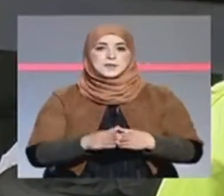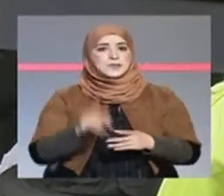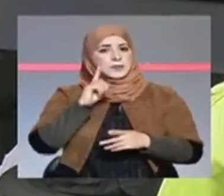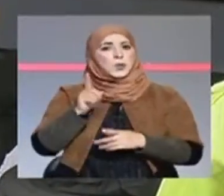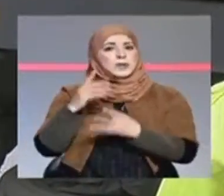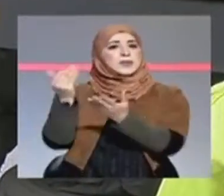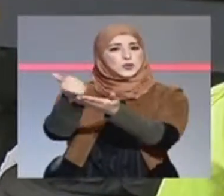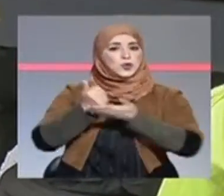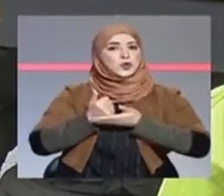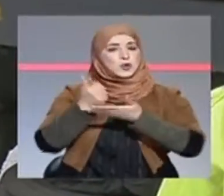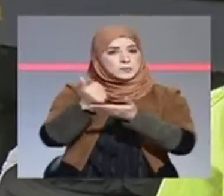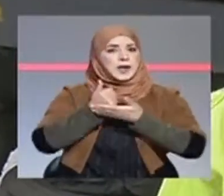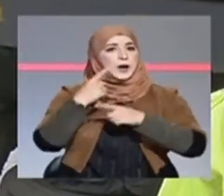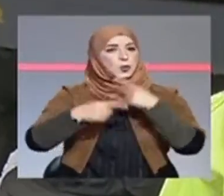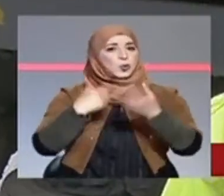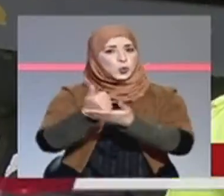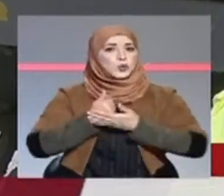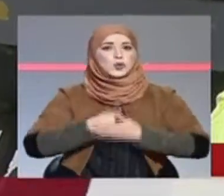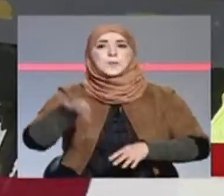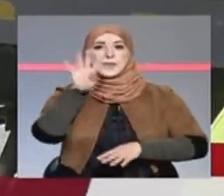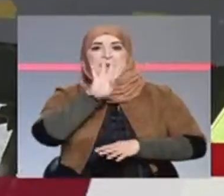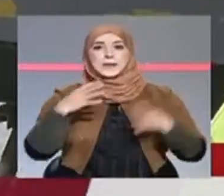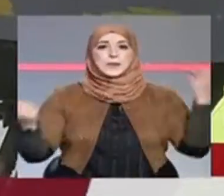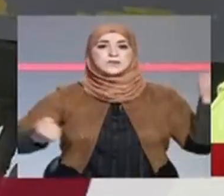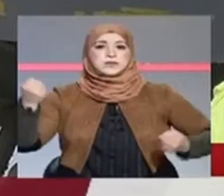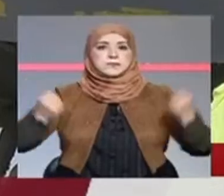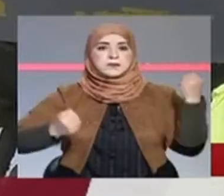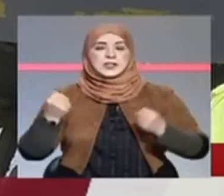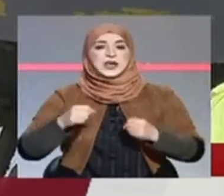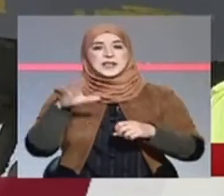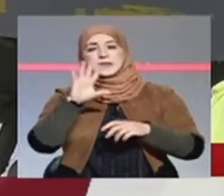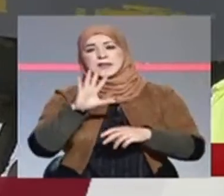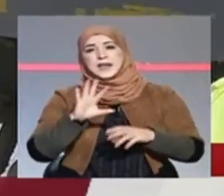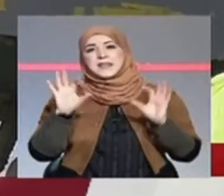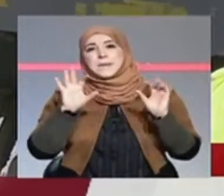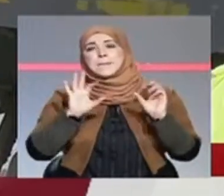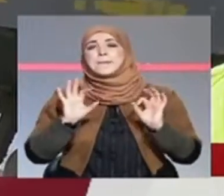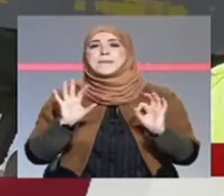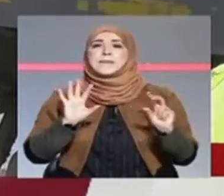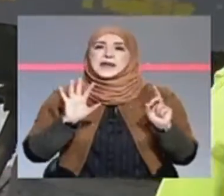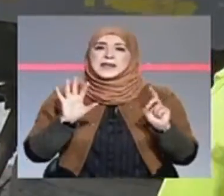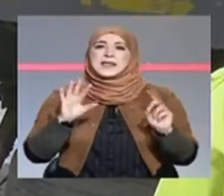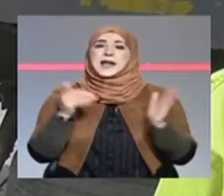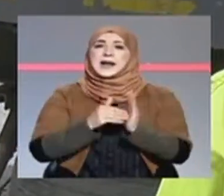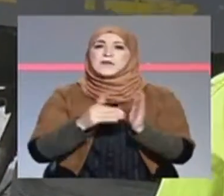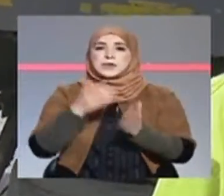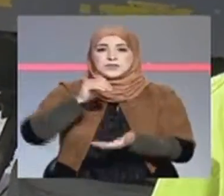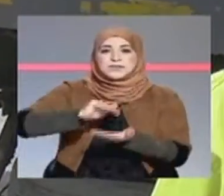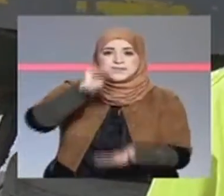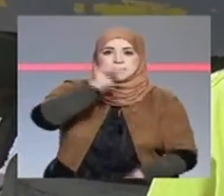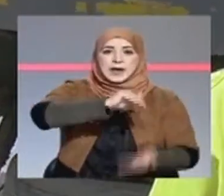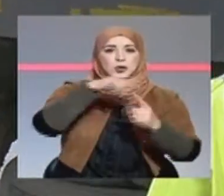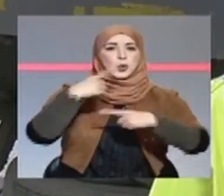كل يوم اربع شاحنات ثمانين يوميا